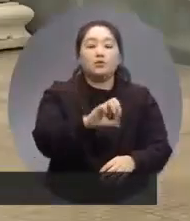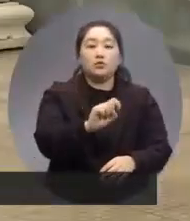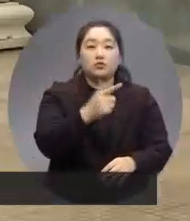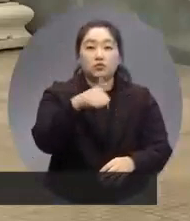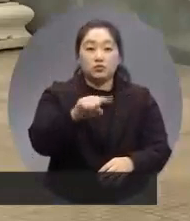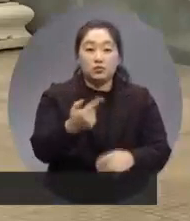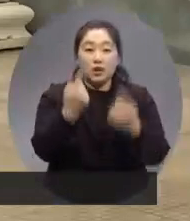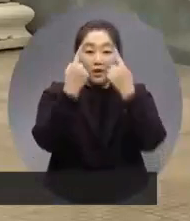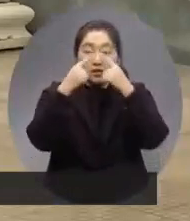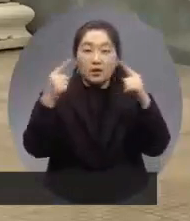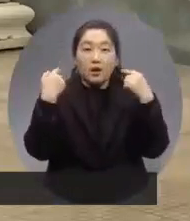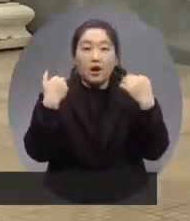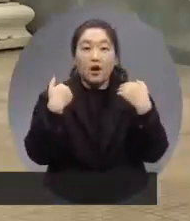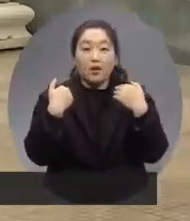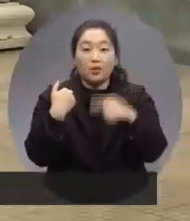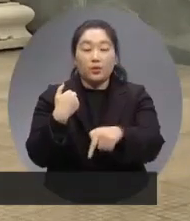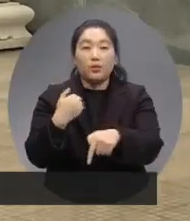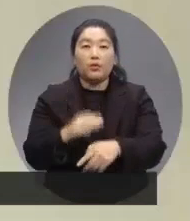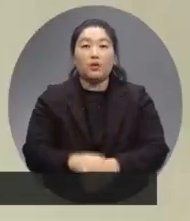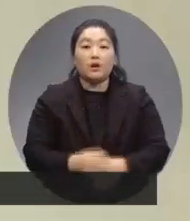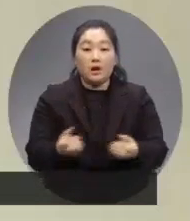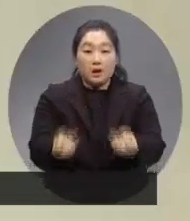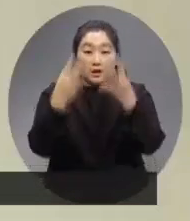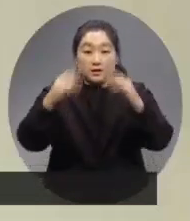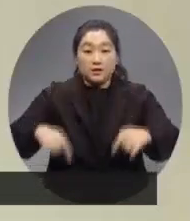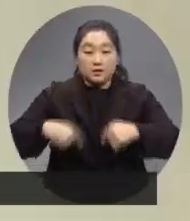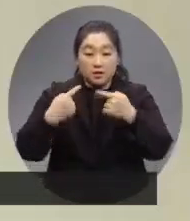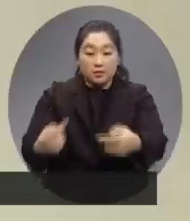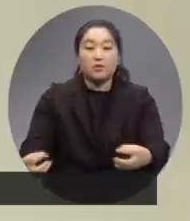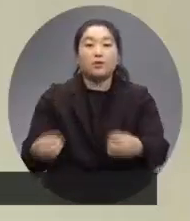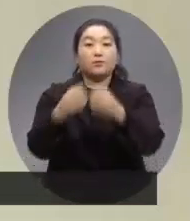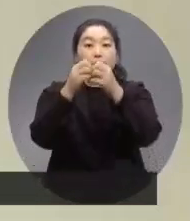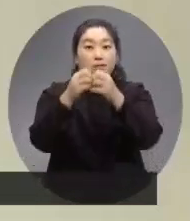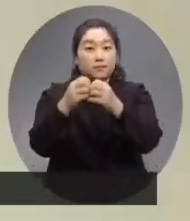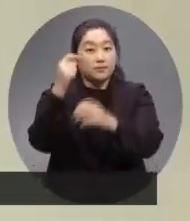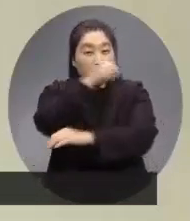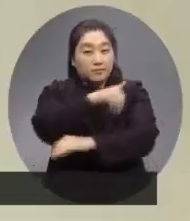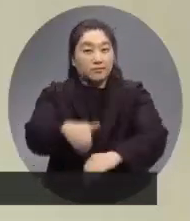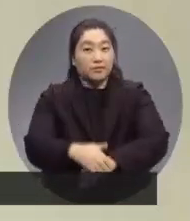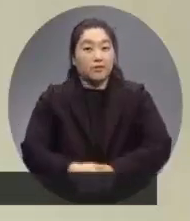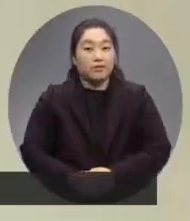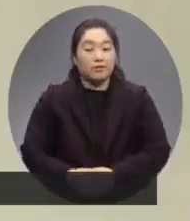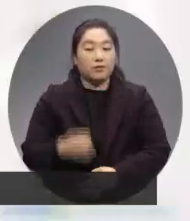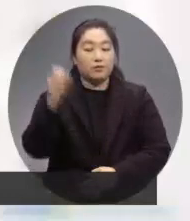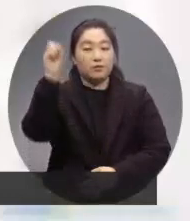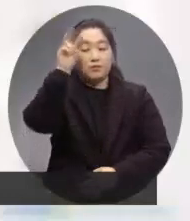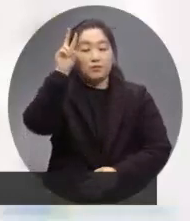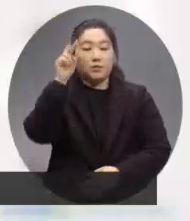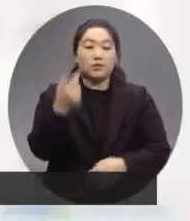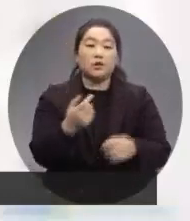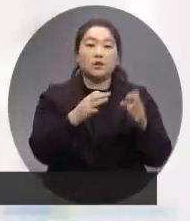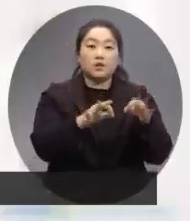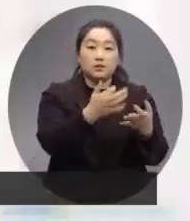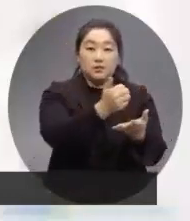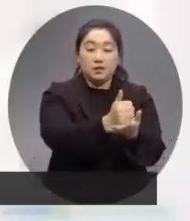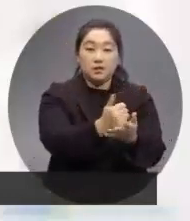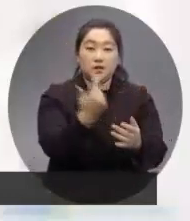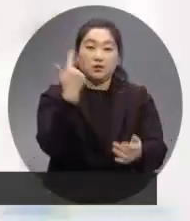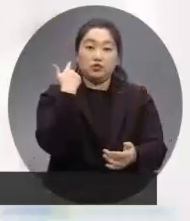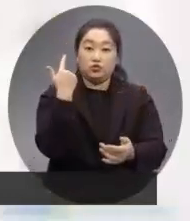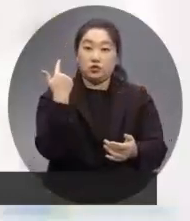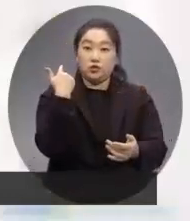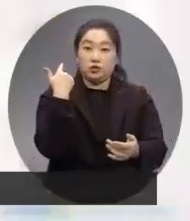방문이 예정된 오늘 괴산 중원대 행사에 참석하기로 돼 있었습니다. 그런데 김 지사 측이 엿새